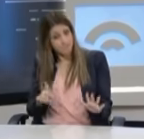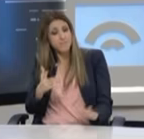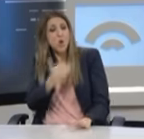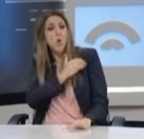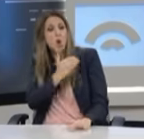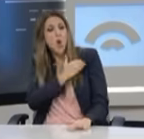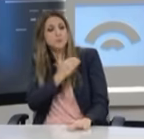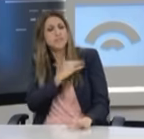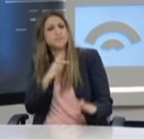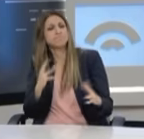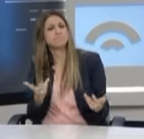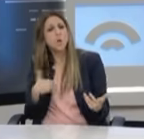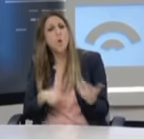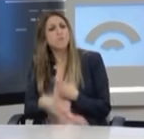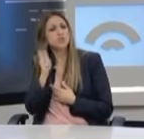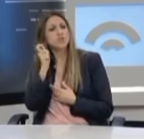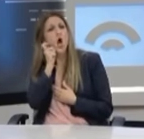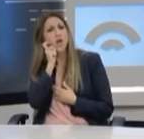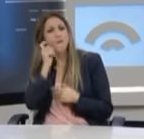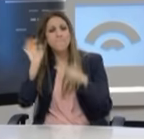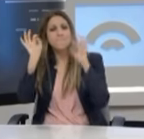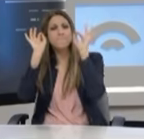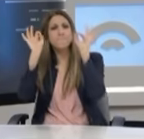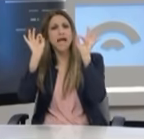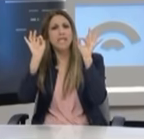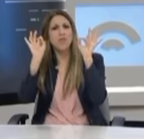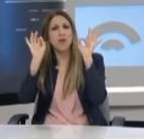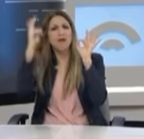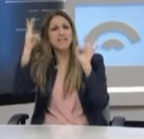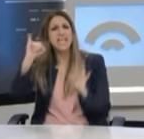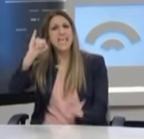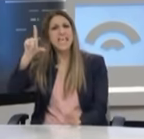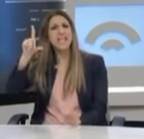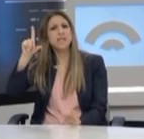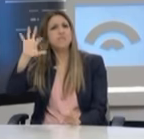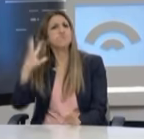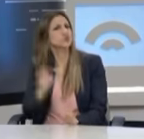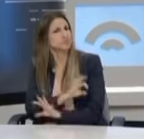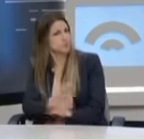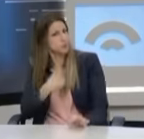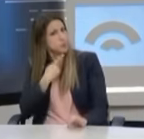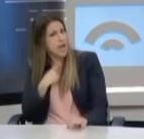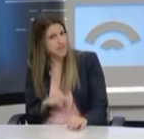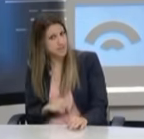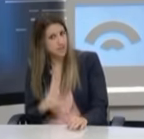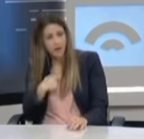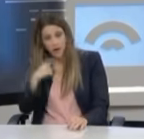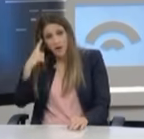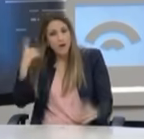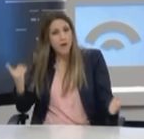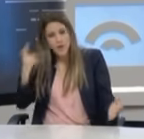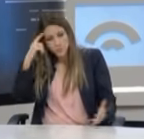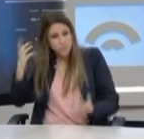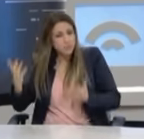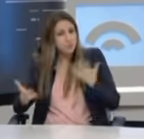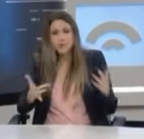πώς σου φαίνεται το όνομα Μακεδονία του Ίλιντεν και πήγε να μου πέσει το τηλέφωνο. Ή είστε τελείως